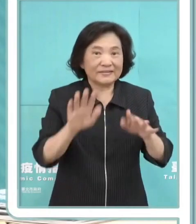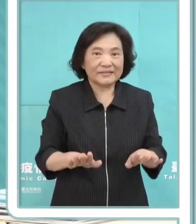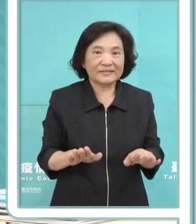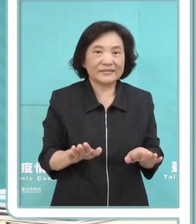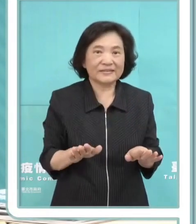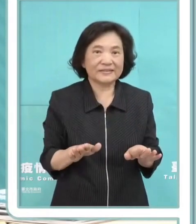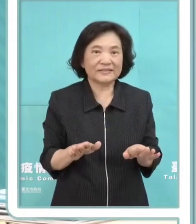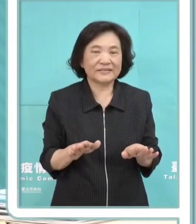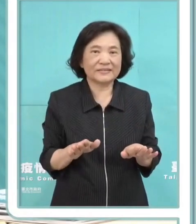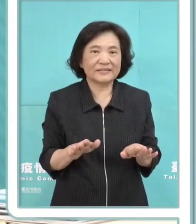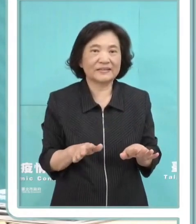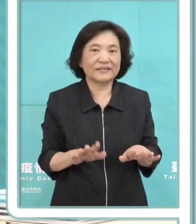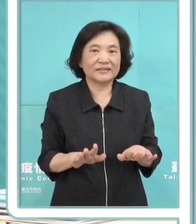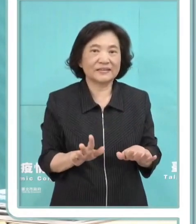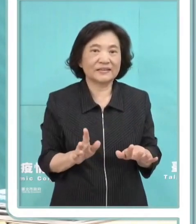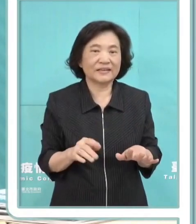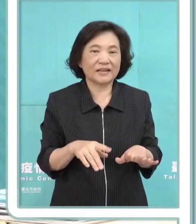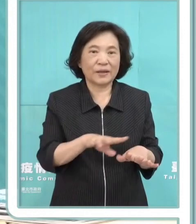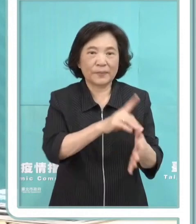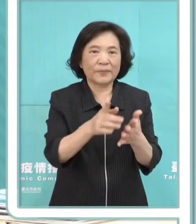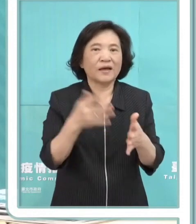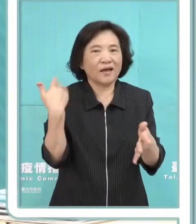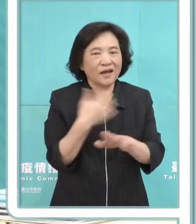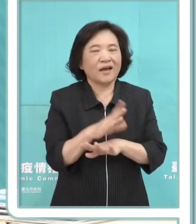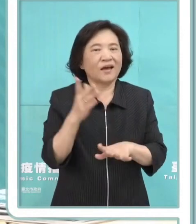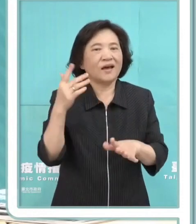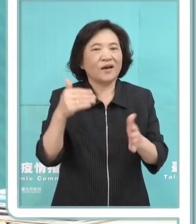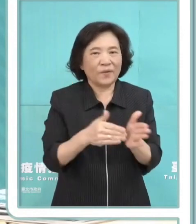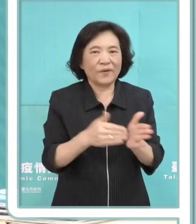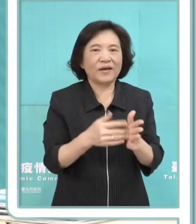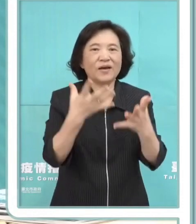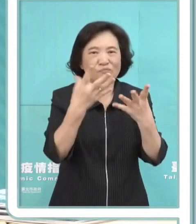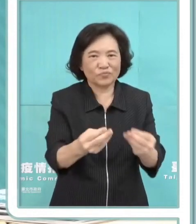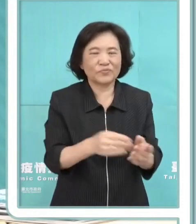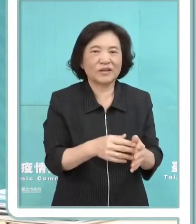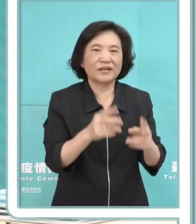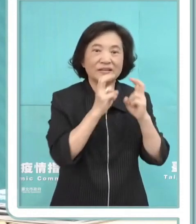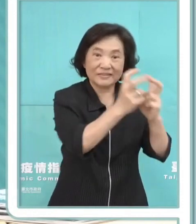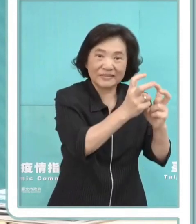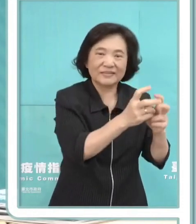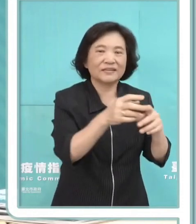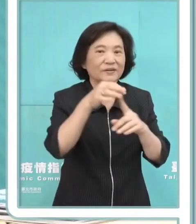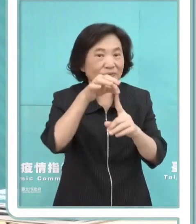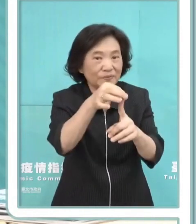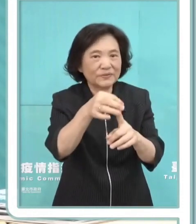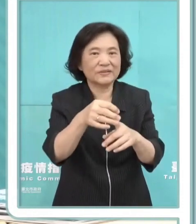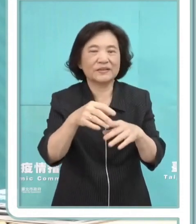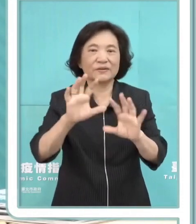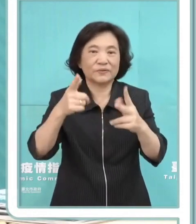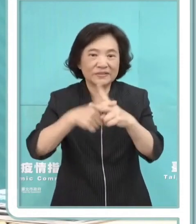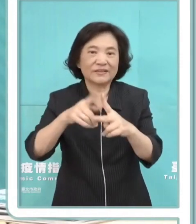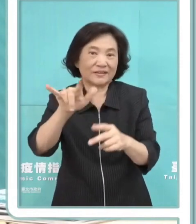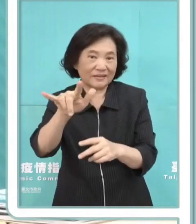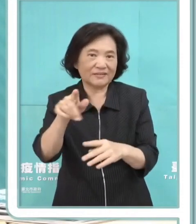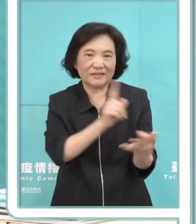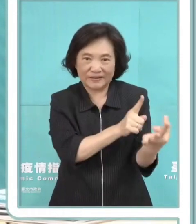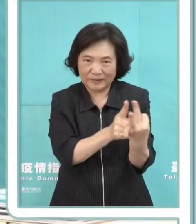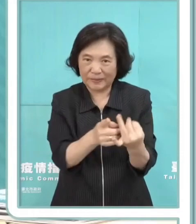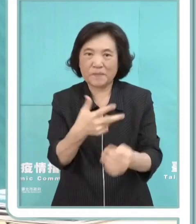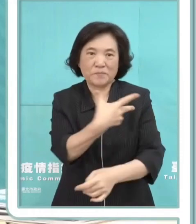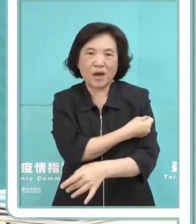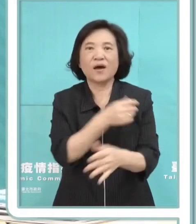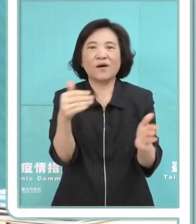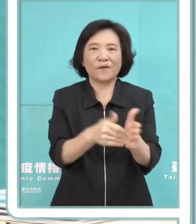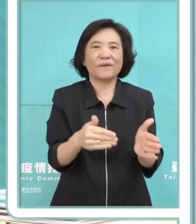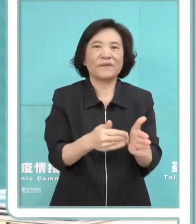天啊，终于哈这个部分是告一段落。包括北捷公车跟小学老师们，那都已经接种